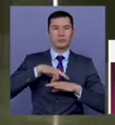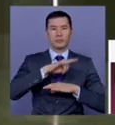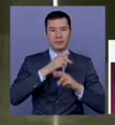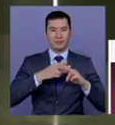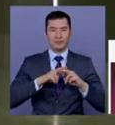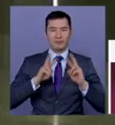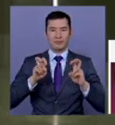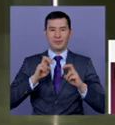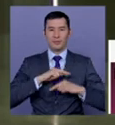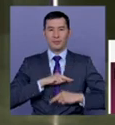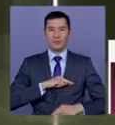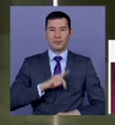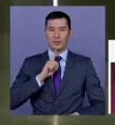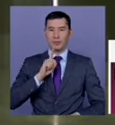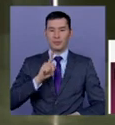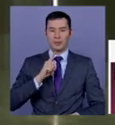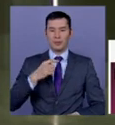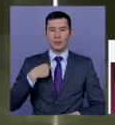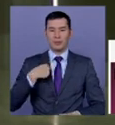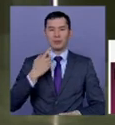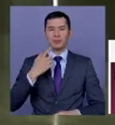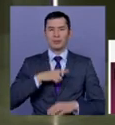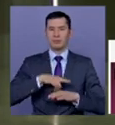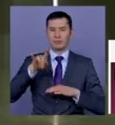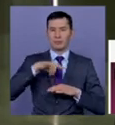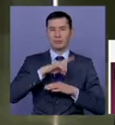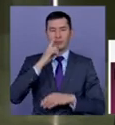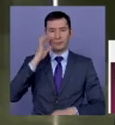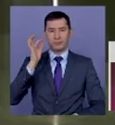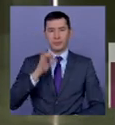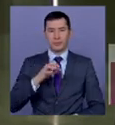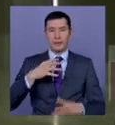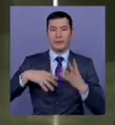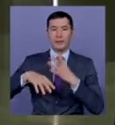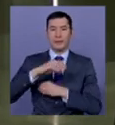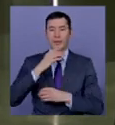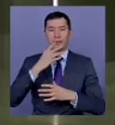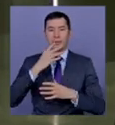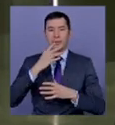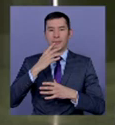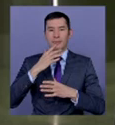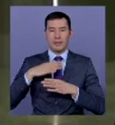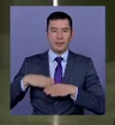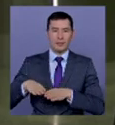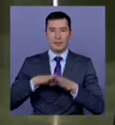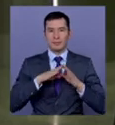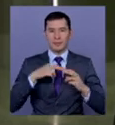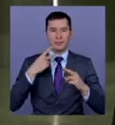журналистер. Өзімнің басымнан да қанша сапарлар өтті. Бәріміз басымызды қатерге тігеміз. Мамандық